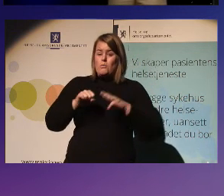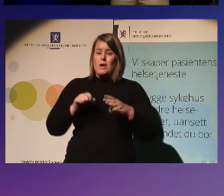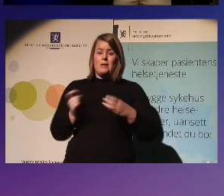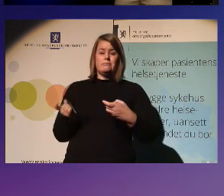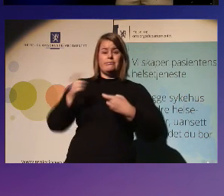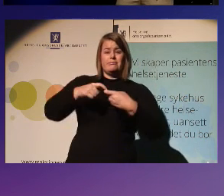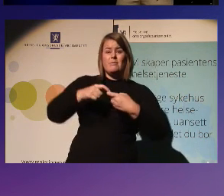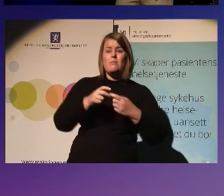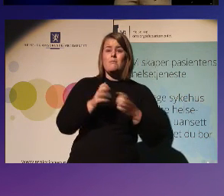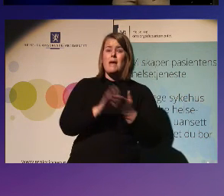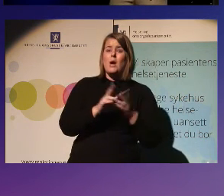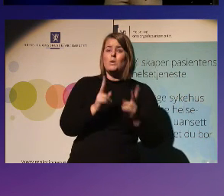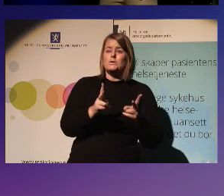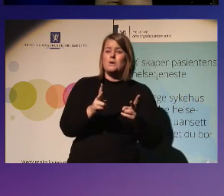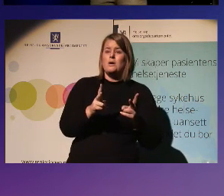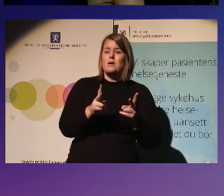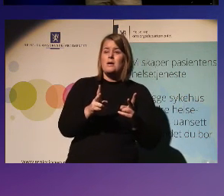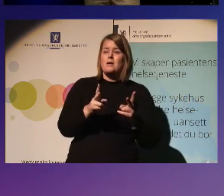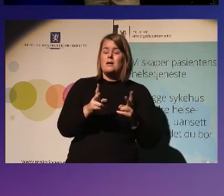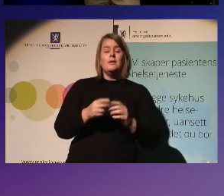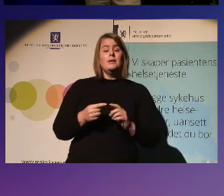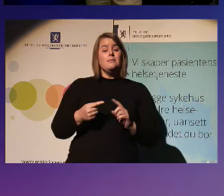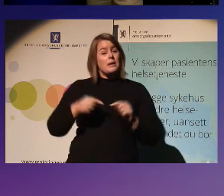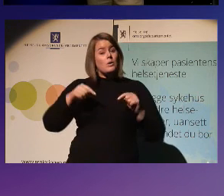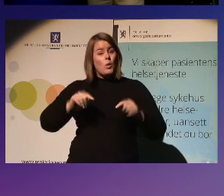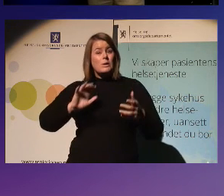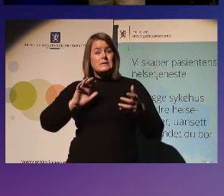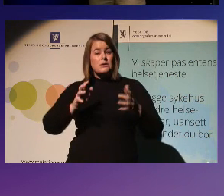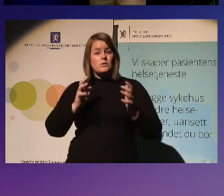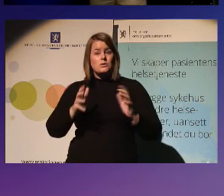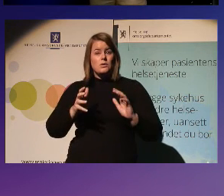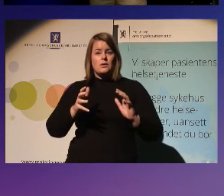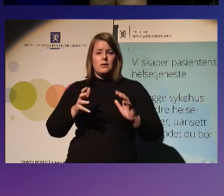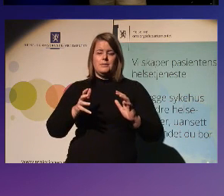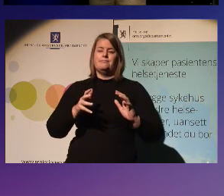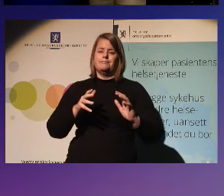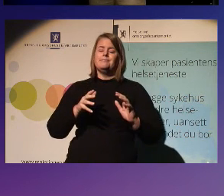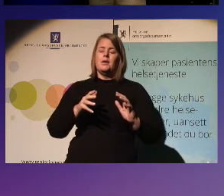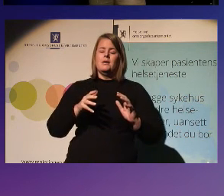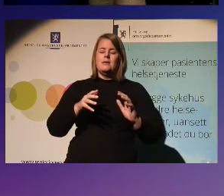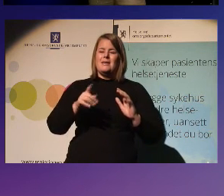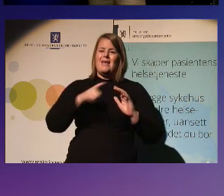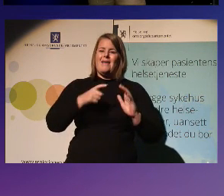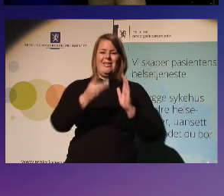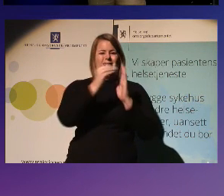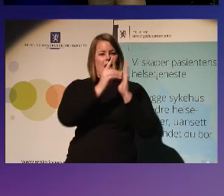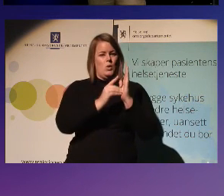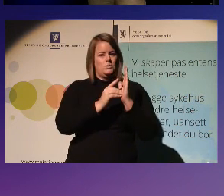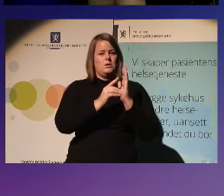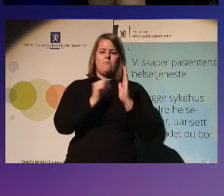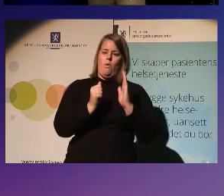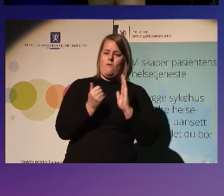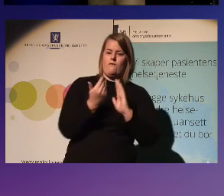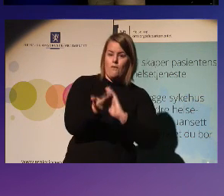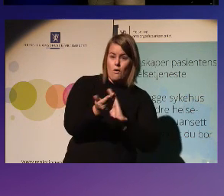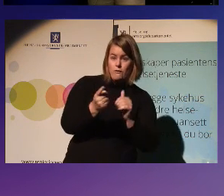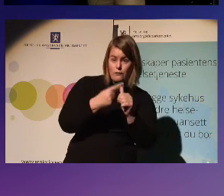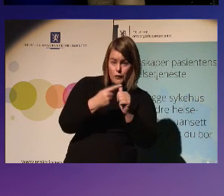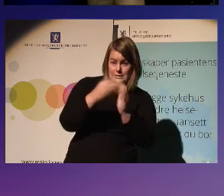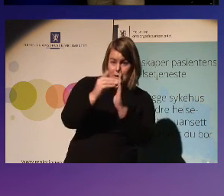inn på. Men vi har jo en situasjon som veldig diagnosepreget. Må han få en diagnose før han kan få